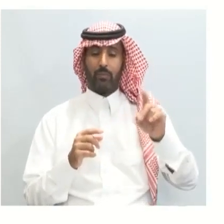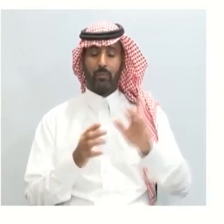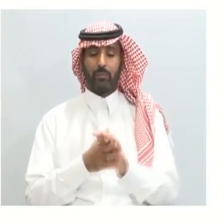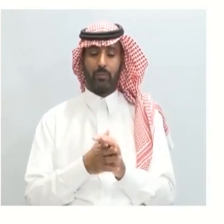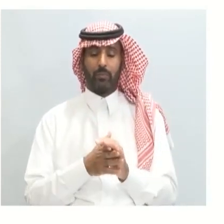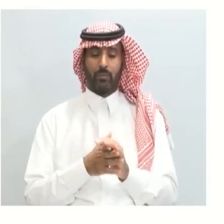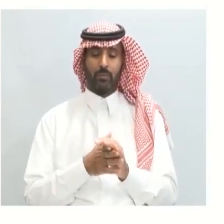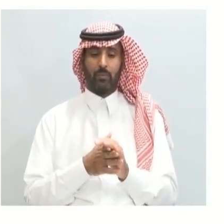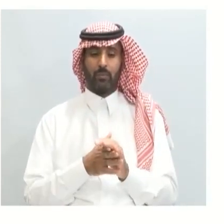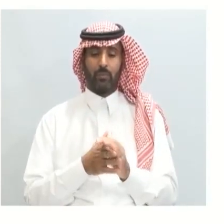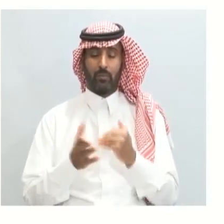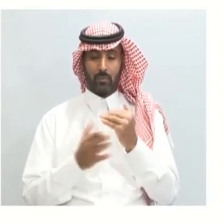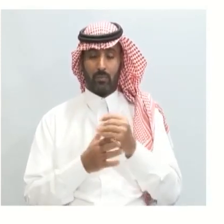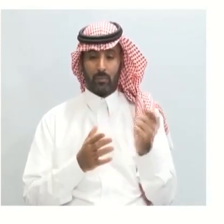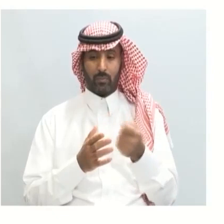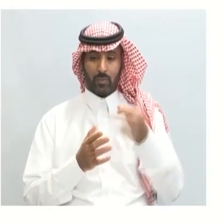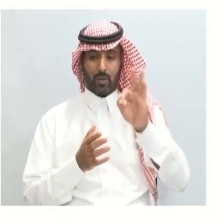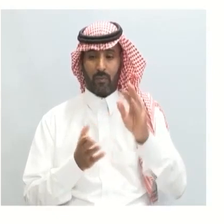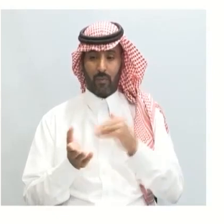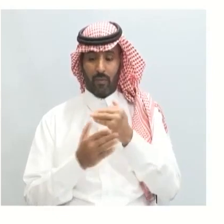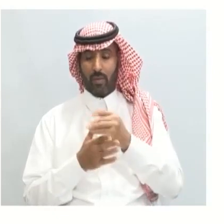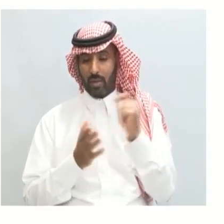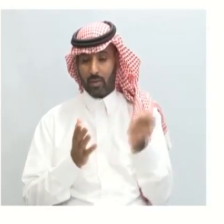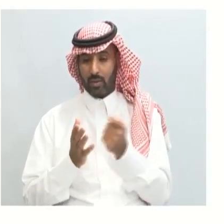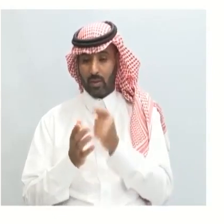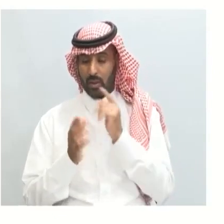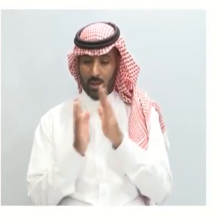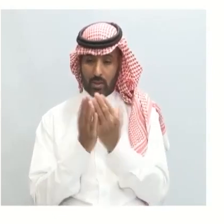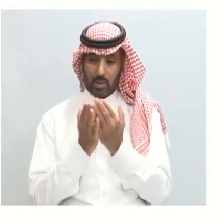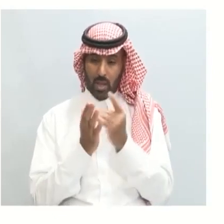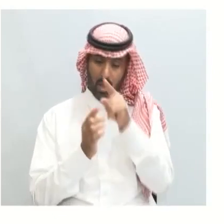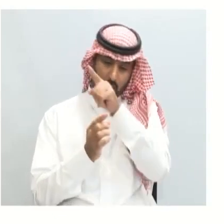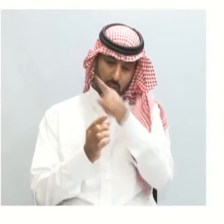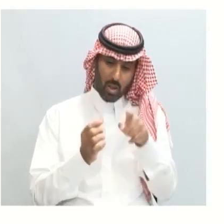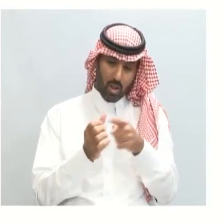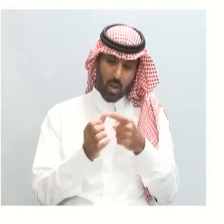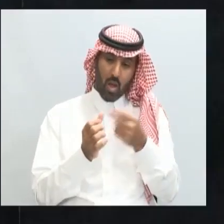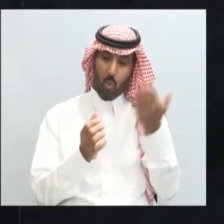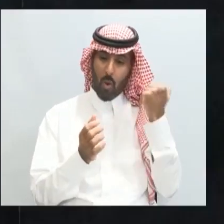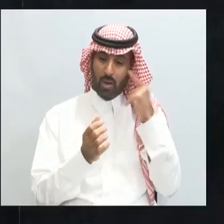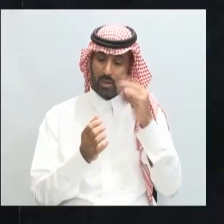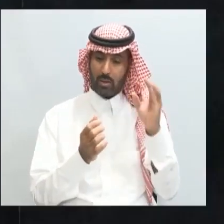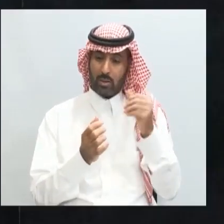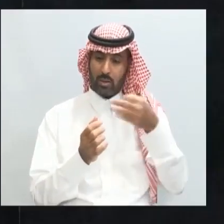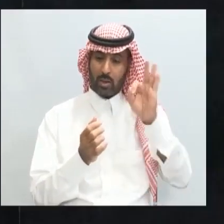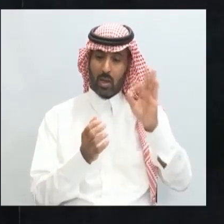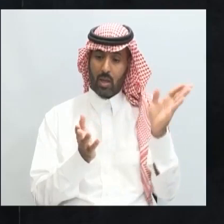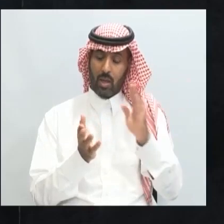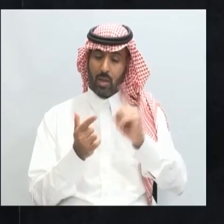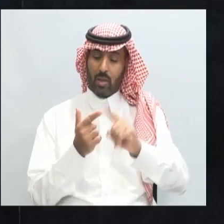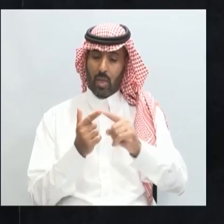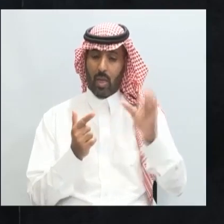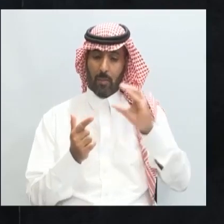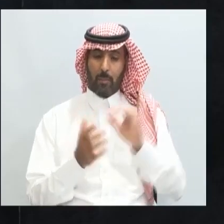الرقم الان في الرسم البياني الاول لديك في الكتاب رسمين بياني احدهما مقيس بدرجه سليلوزيه والاخر مقيس